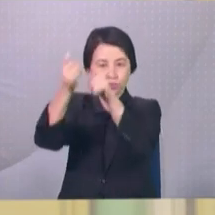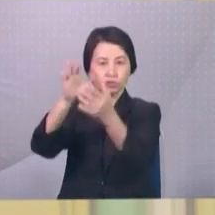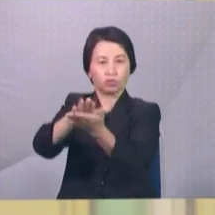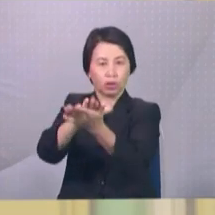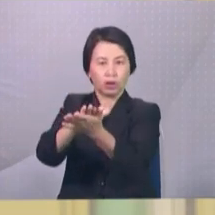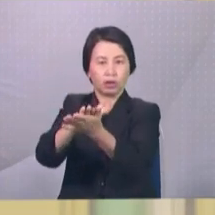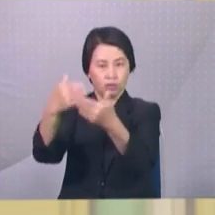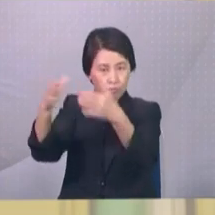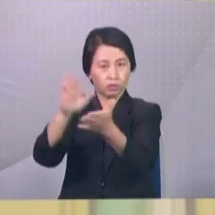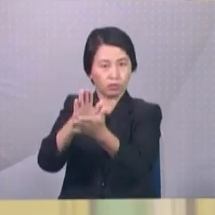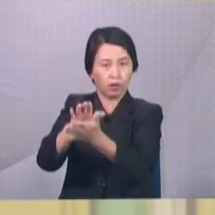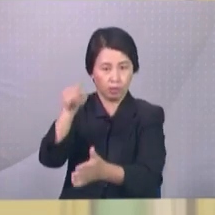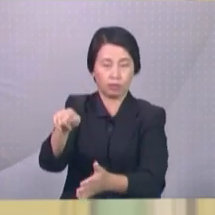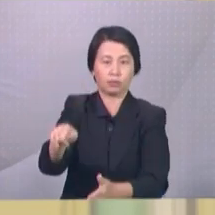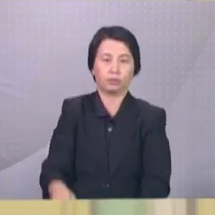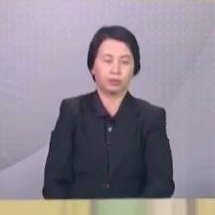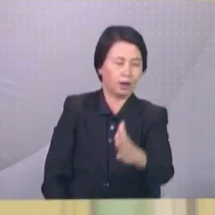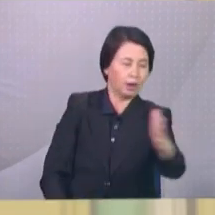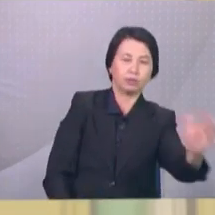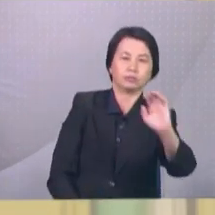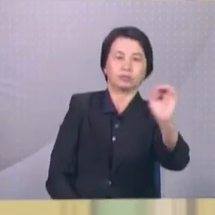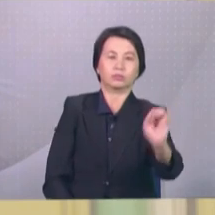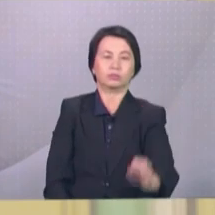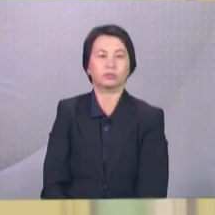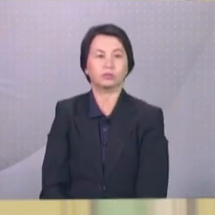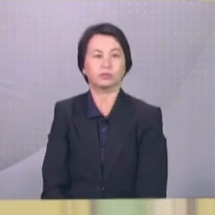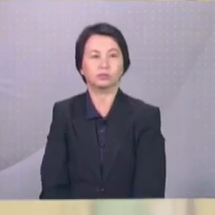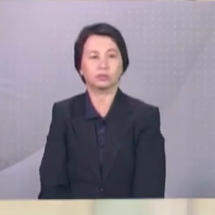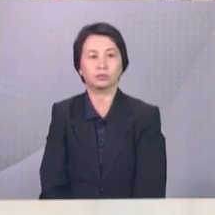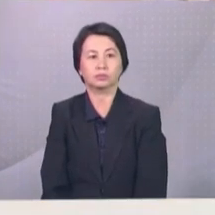Okey, ada lagi? Silakan.